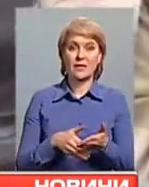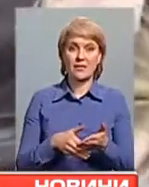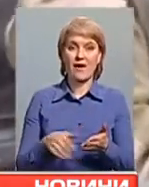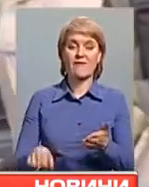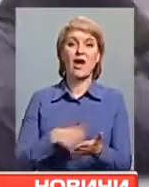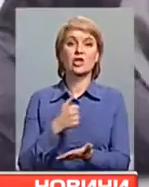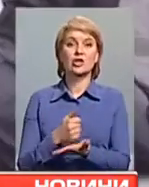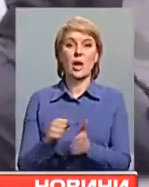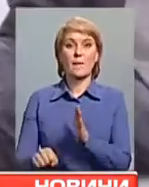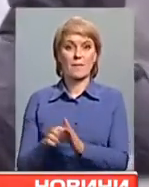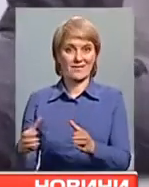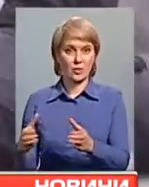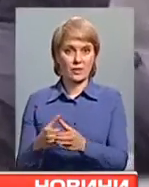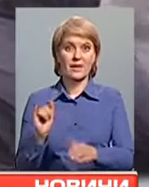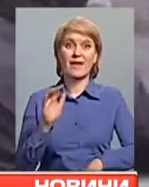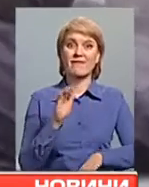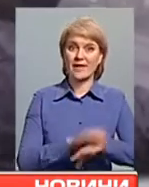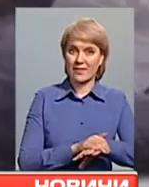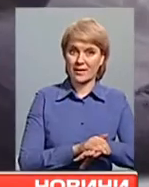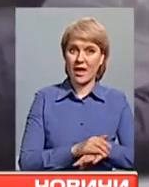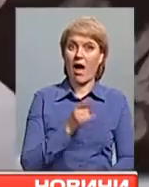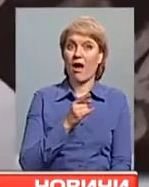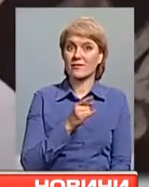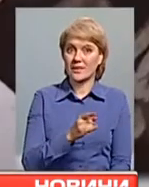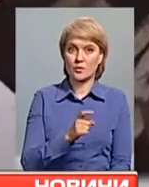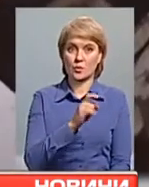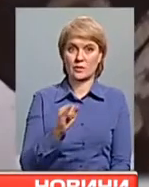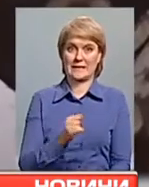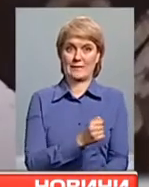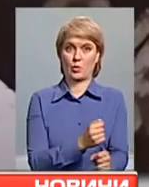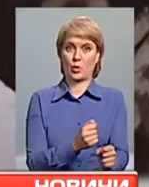бандформування та виявили автівку зі зброєю. Володимир Карабан, Перший національний.